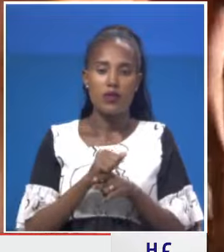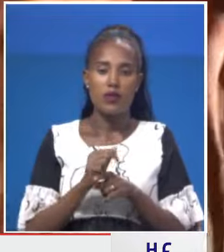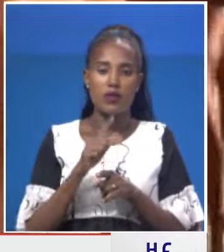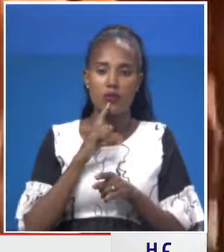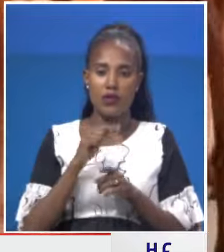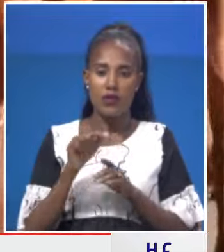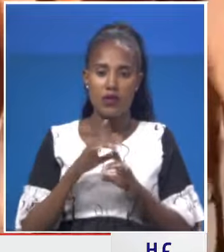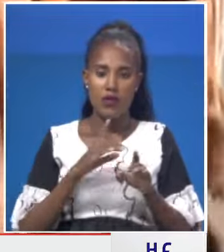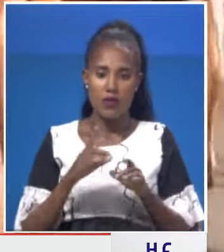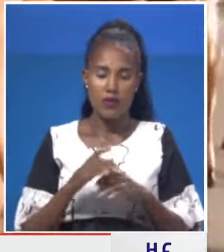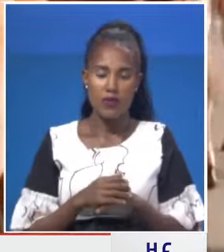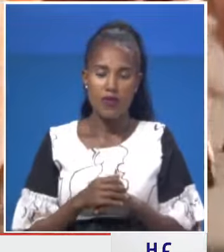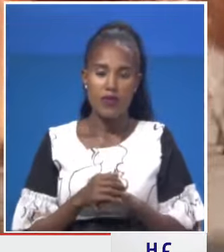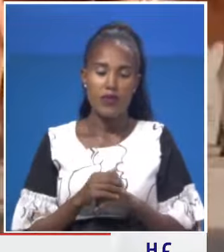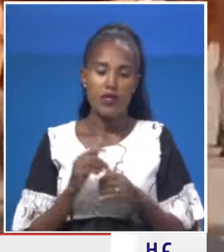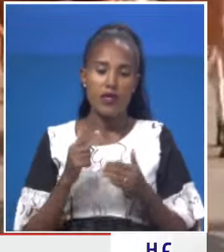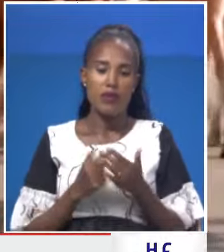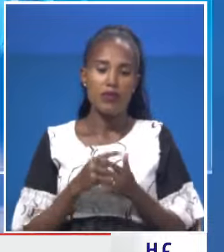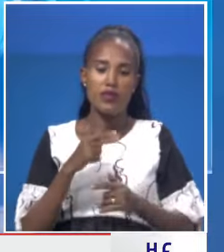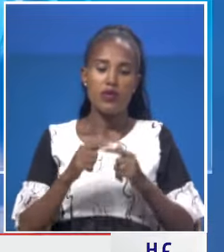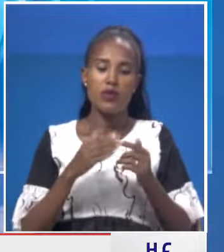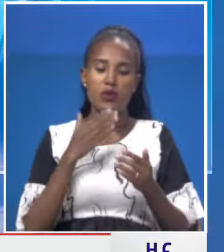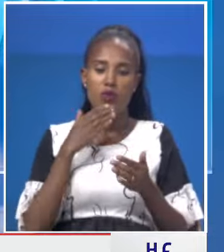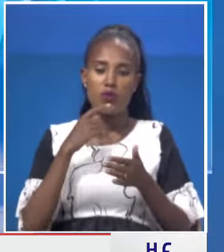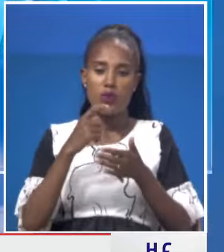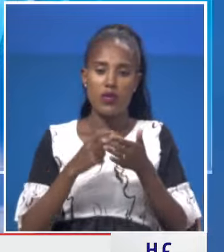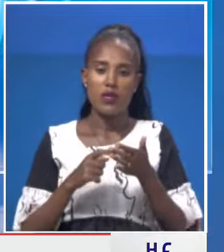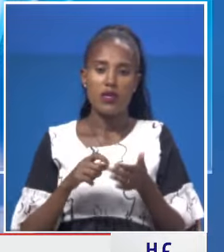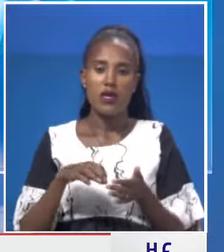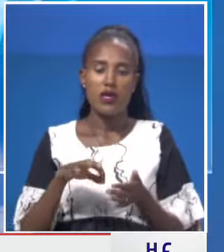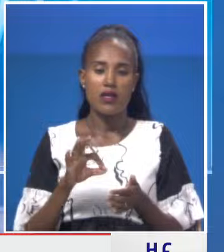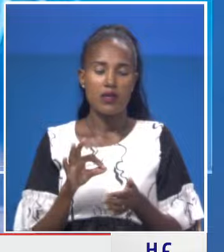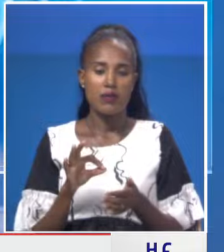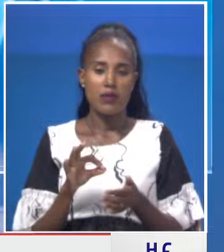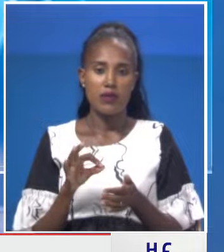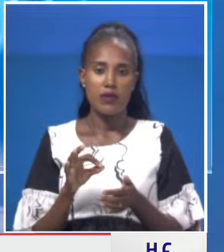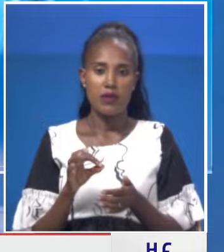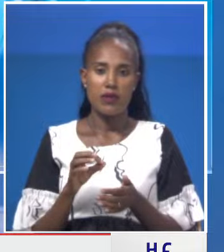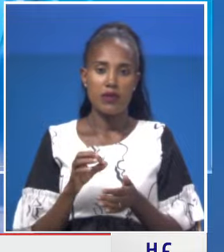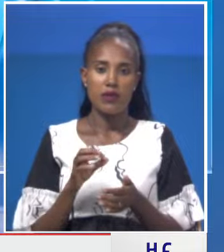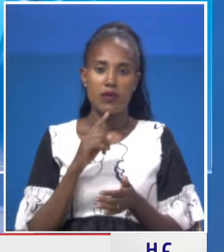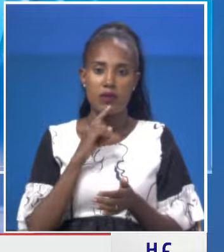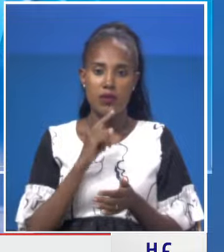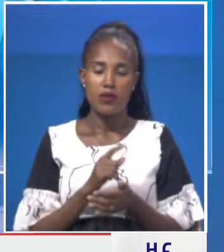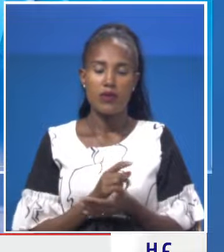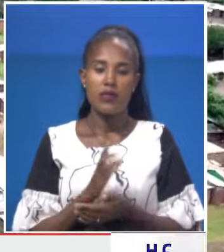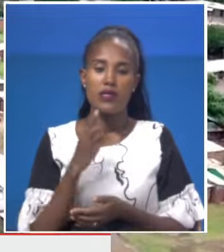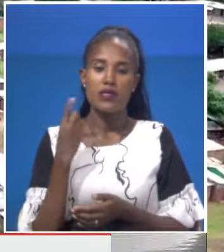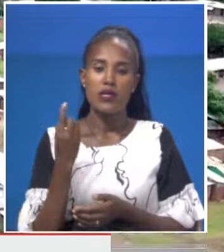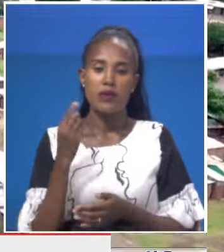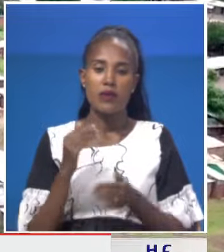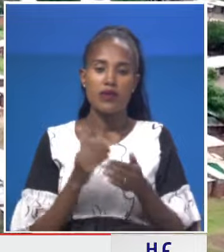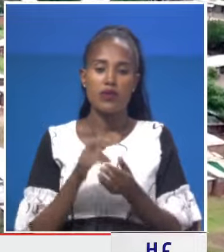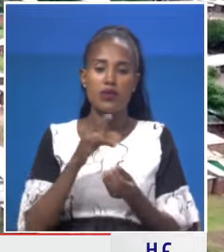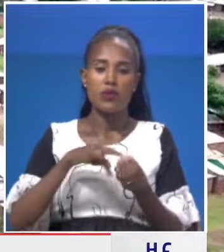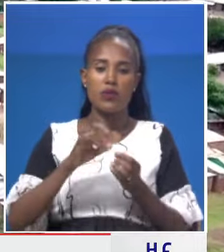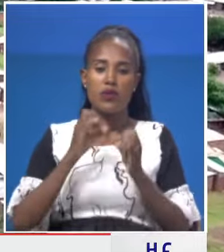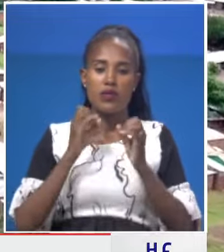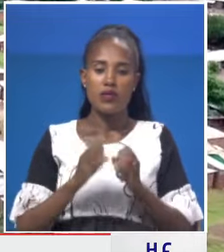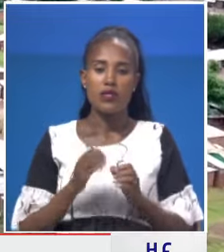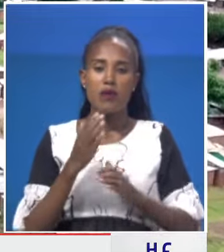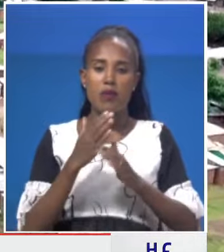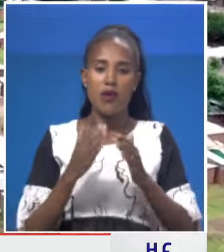ያደረግነው። በዚህ ሂደትም ጥሩ ውጤት ያገኘንበት ነው እስከ ቀበሌ ድረስ። የዞኑ የጸጥታ